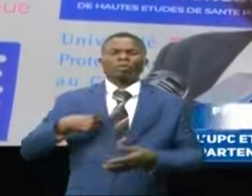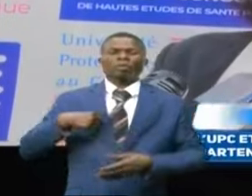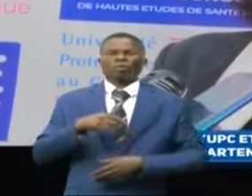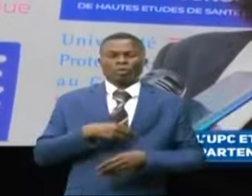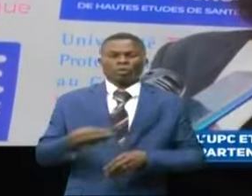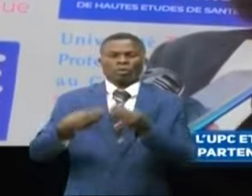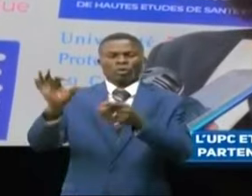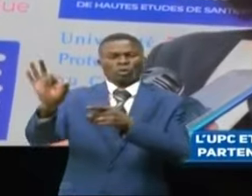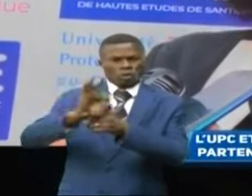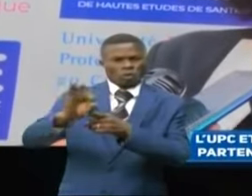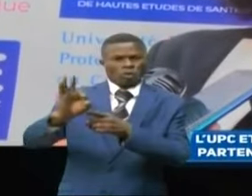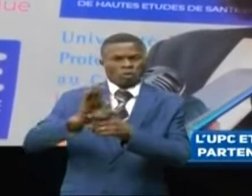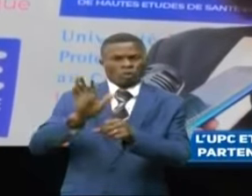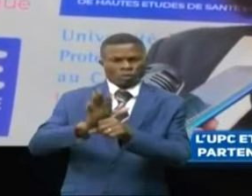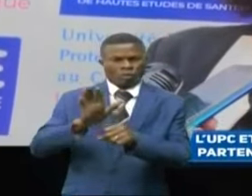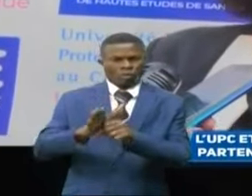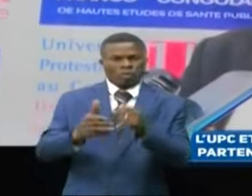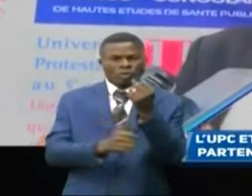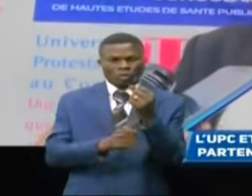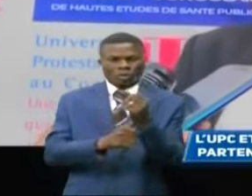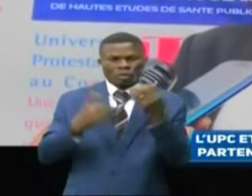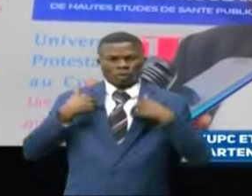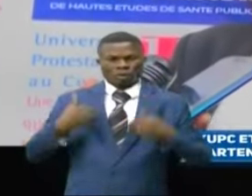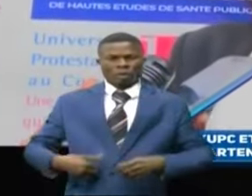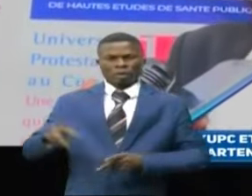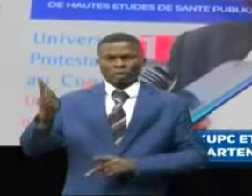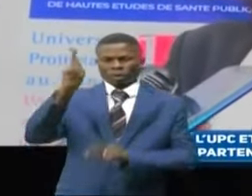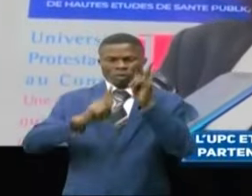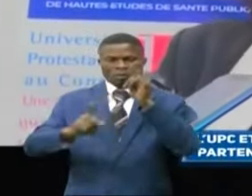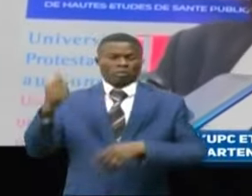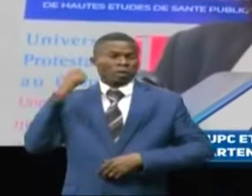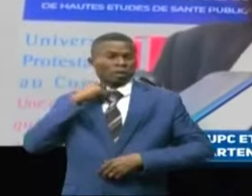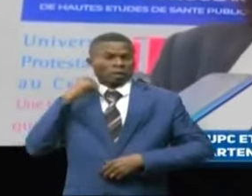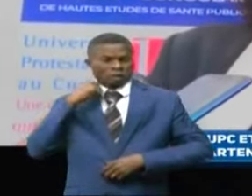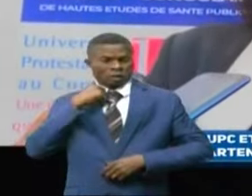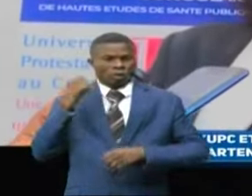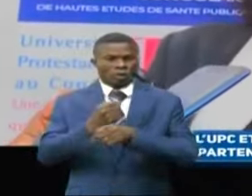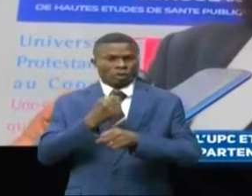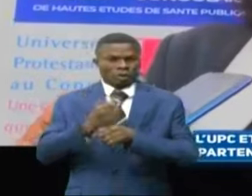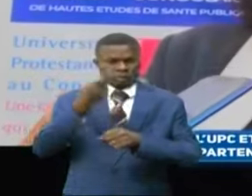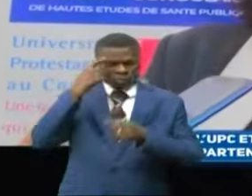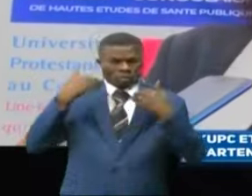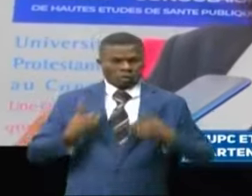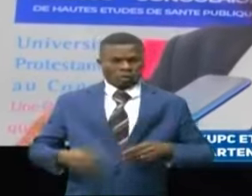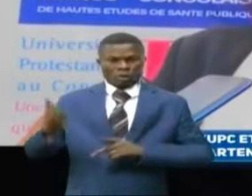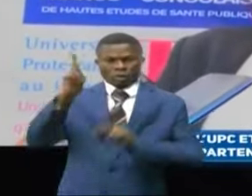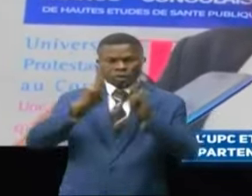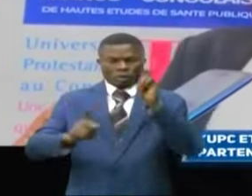formons les médecins de santé publique. Le médecin de santé publique, c'est un médecin qui ne reçoit pas